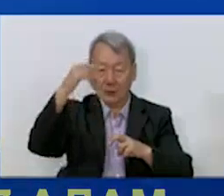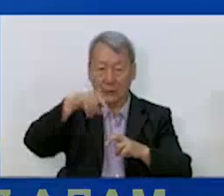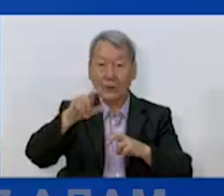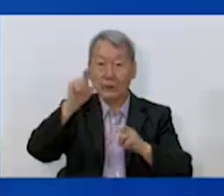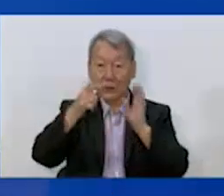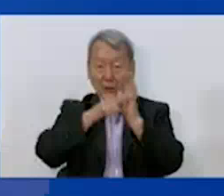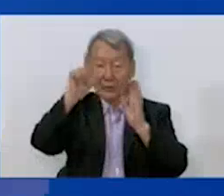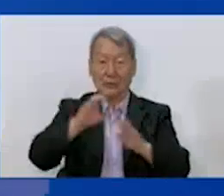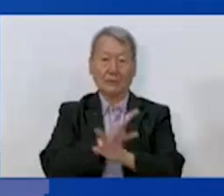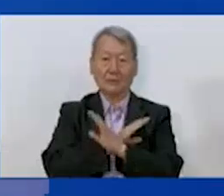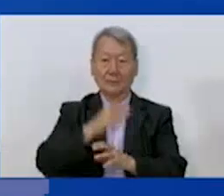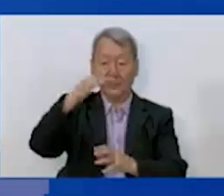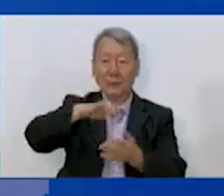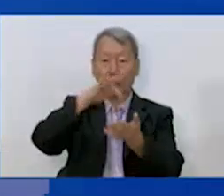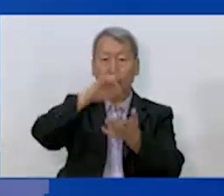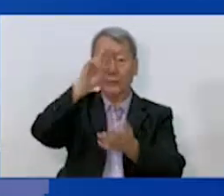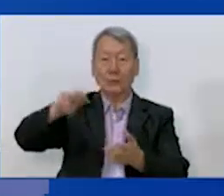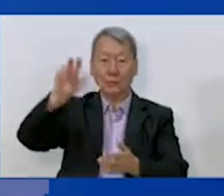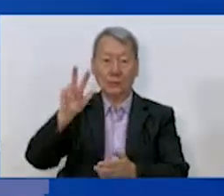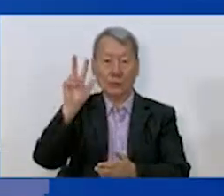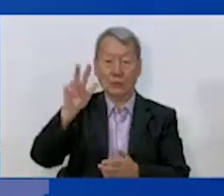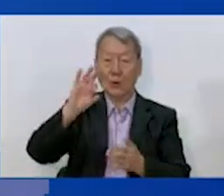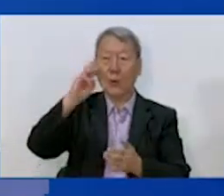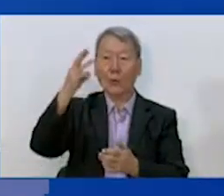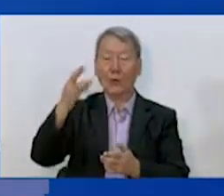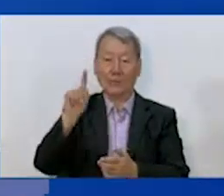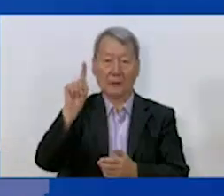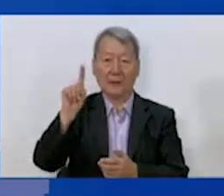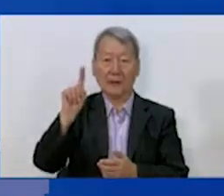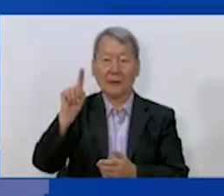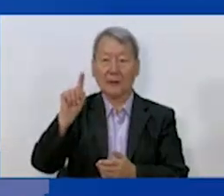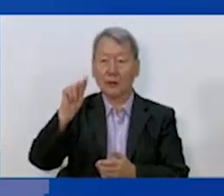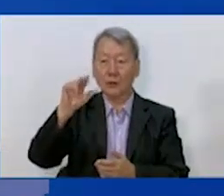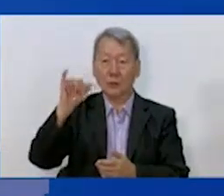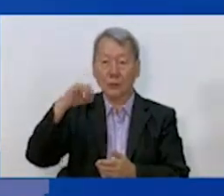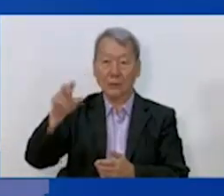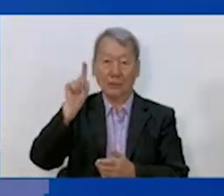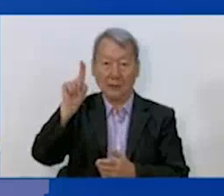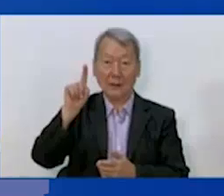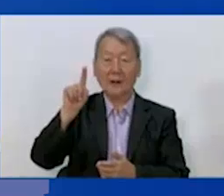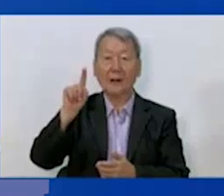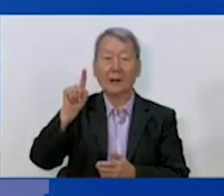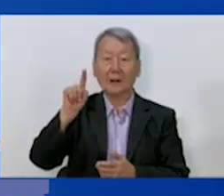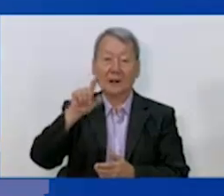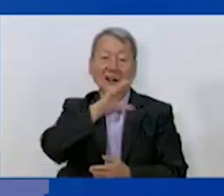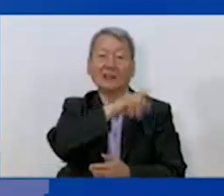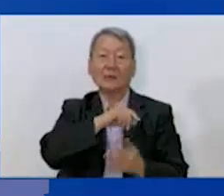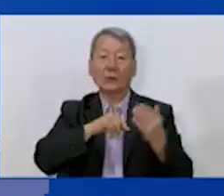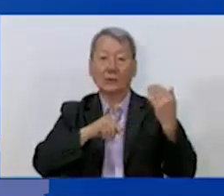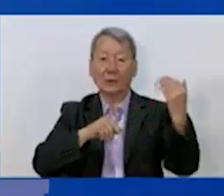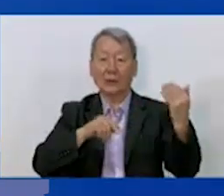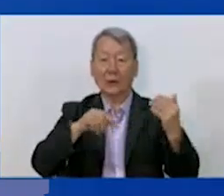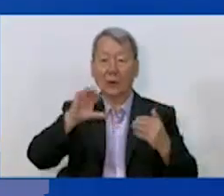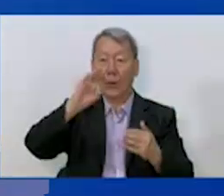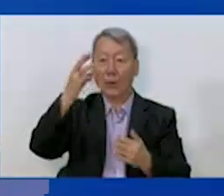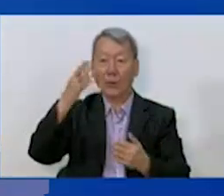өлүм катталды. Алардын ичинен Бишкек шаарында 3, Ош шаарында 1, Чүй облусунда 1, Ысык Көл